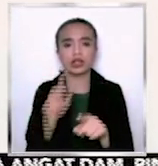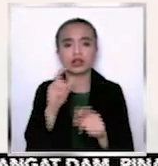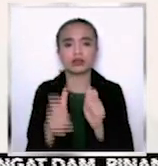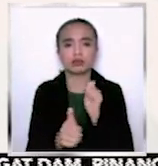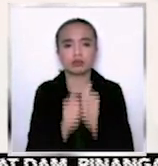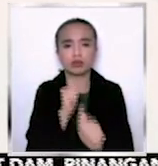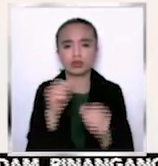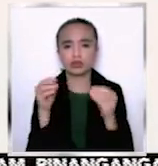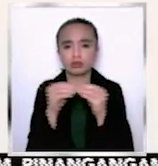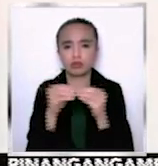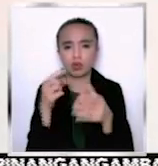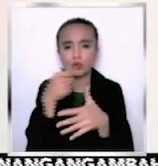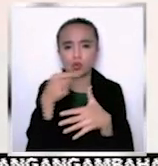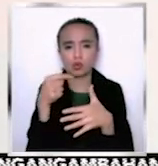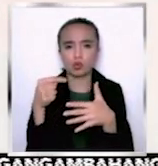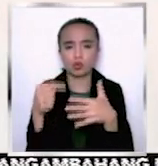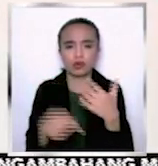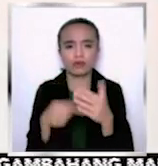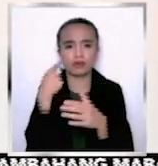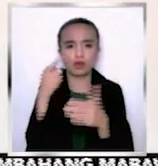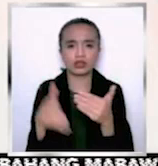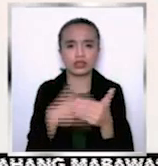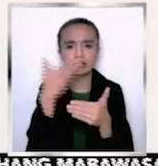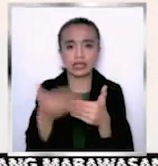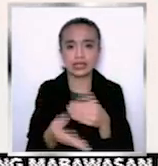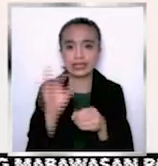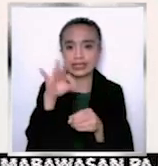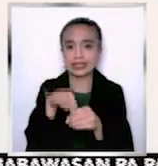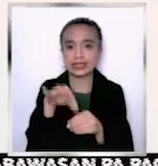pinaka-komprehensibong coverage sa paparating na botohan, ang